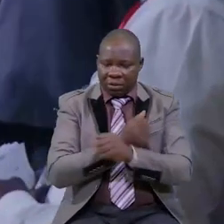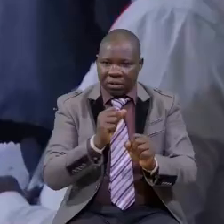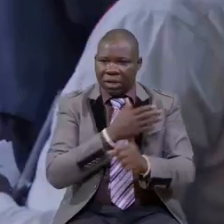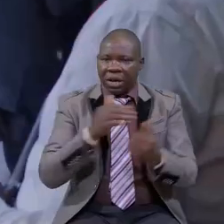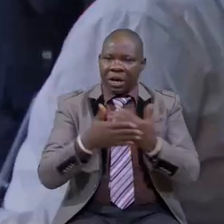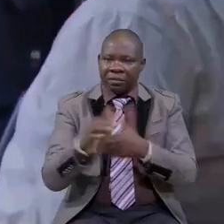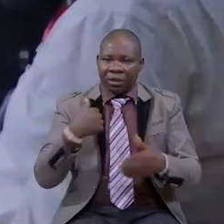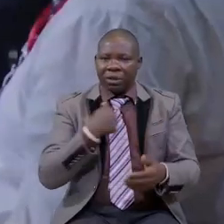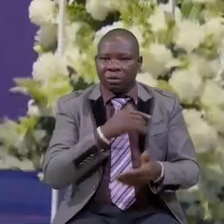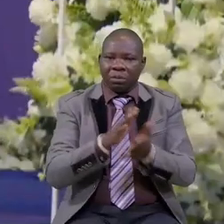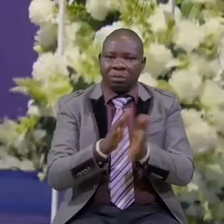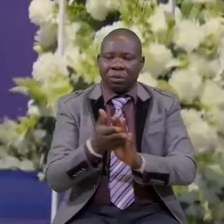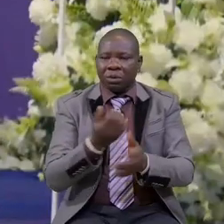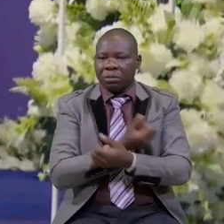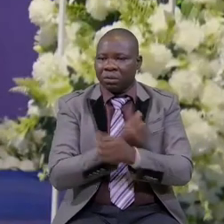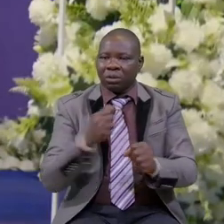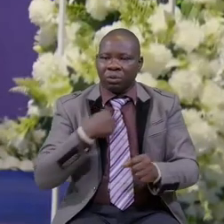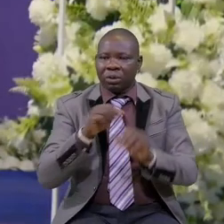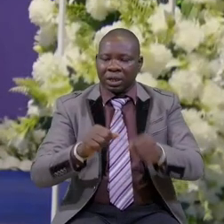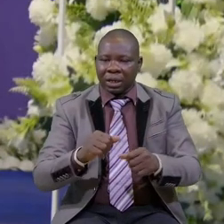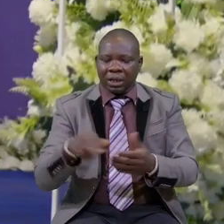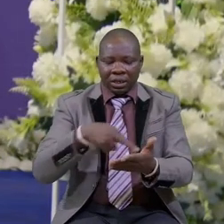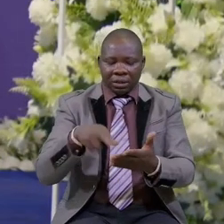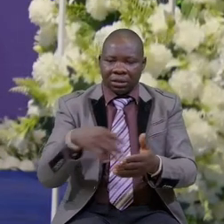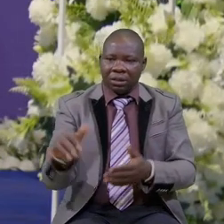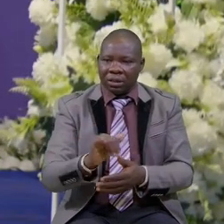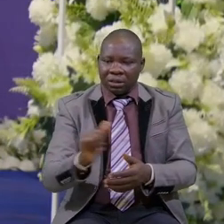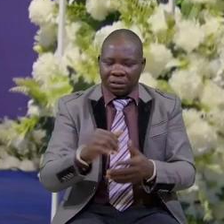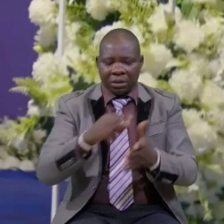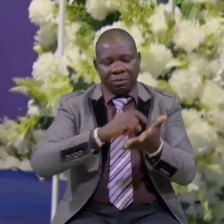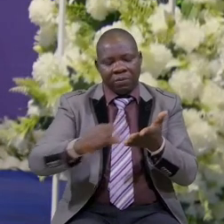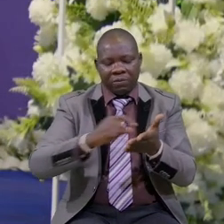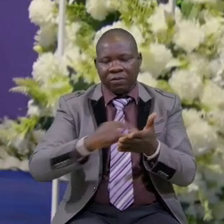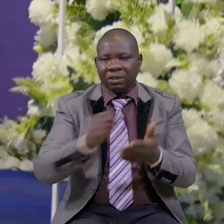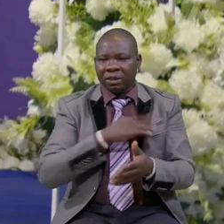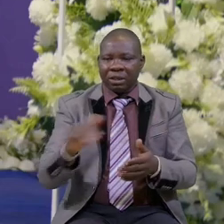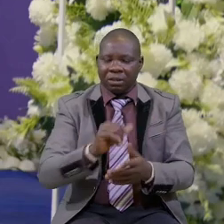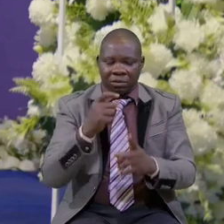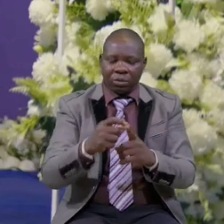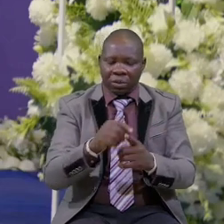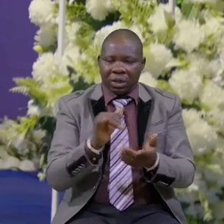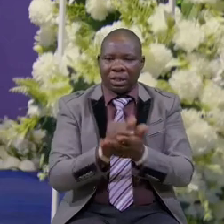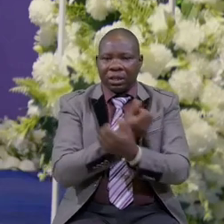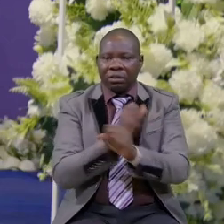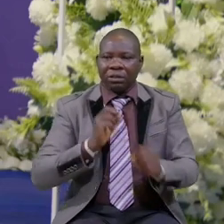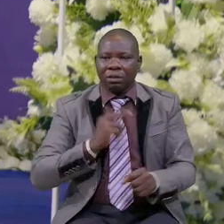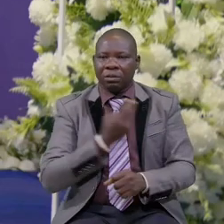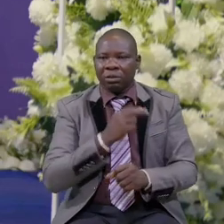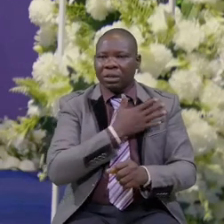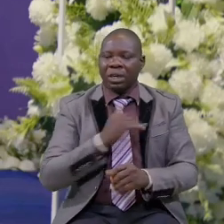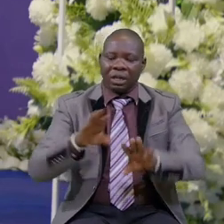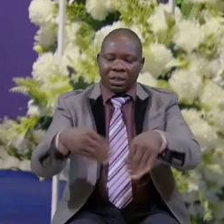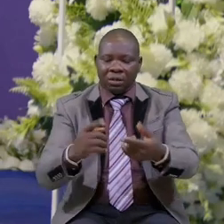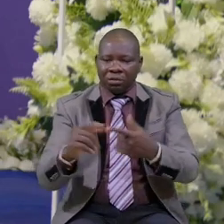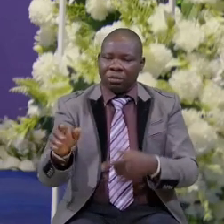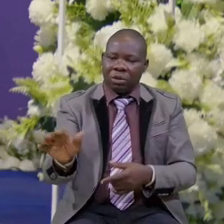être sauvés, nous pouvons maintenant citer les mêmes versets et la même parole qui nous a sauvés et leur